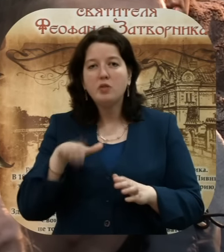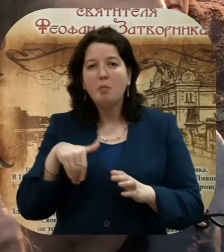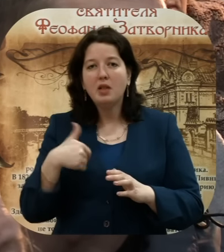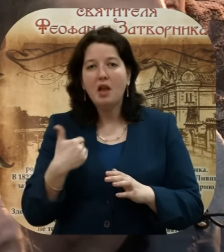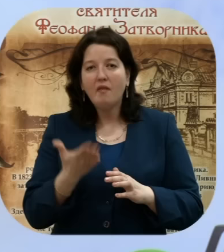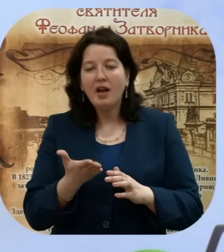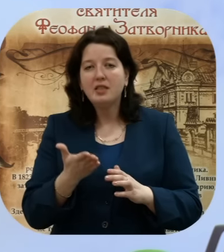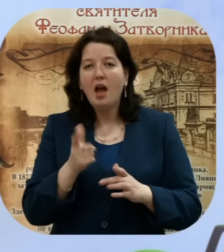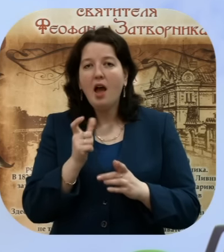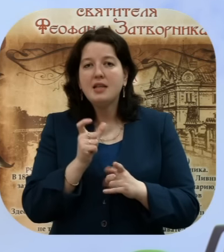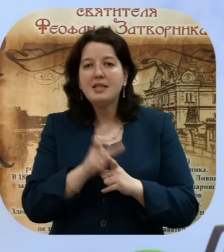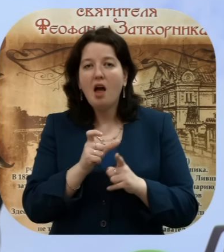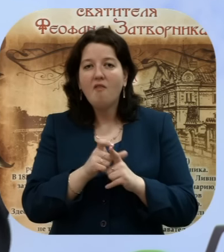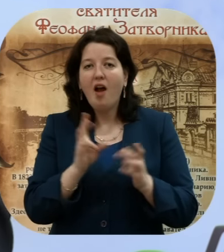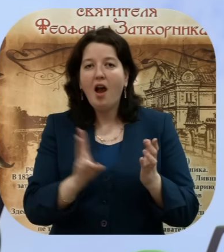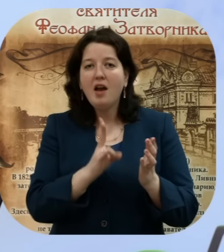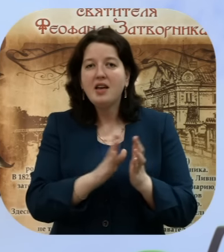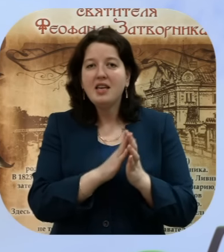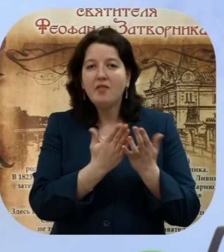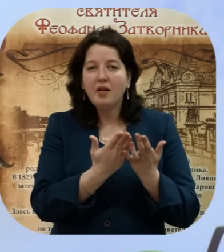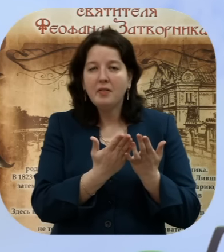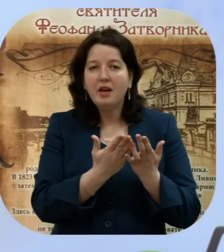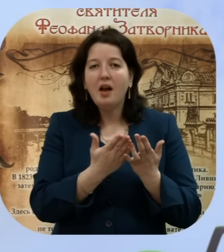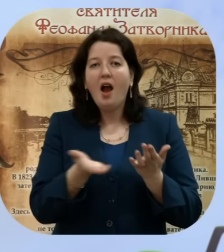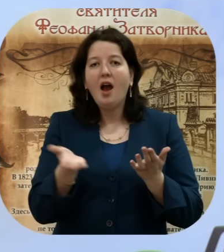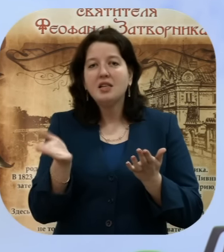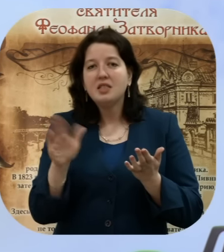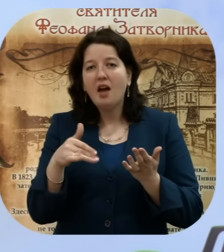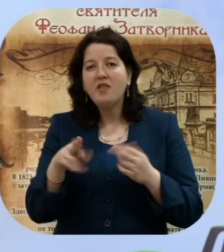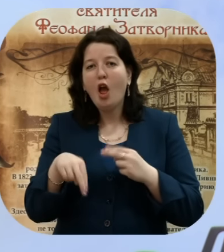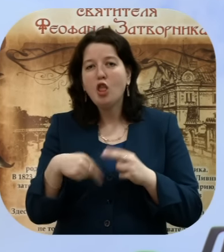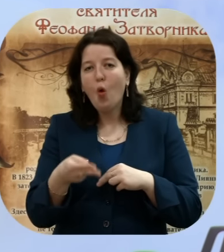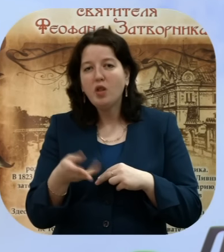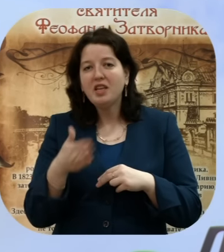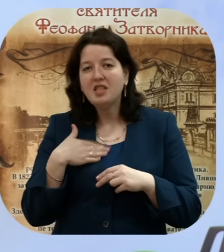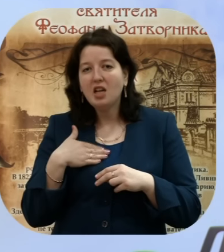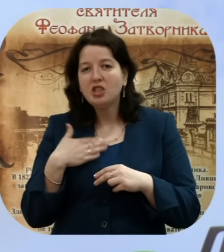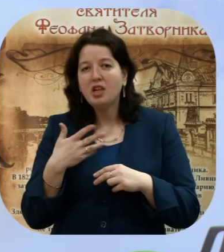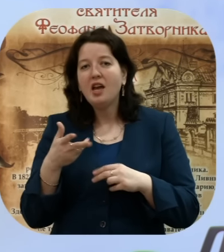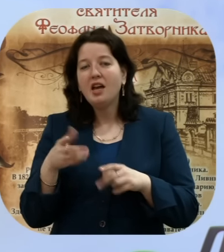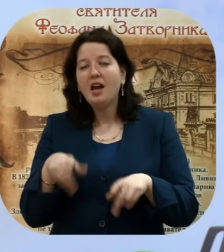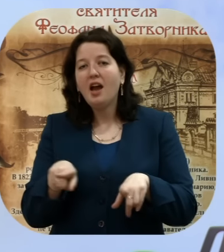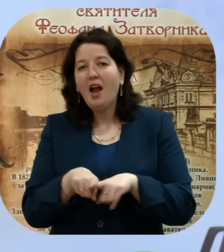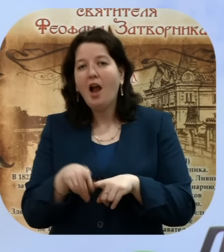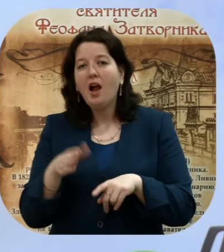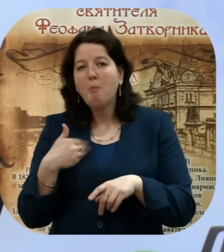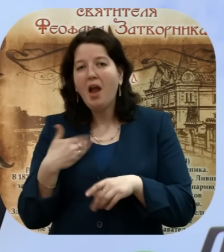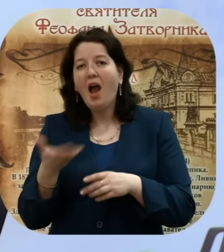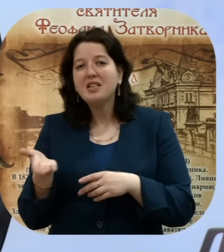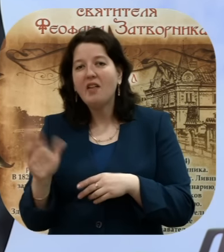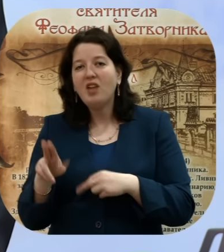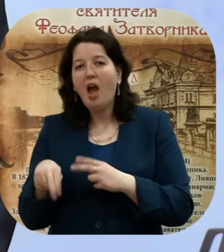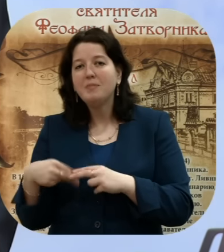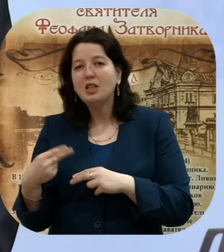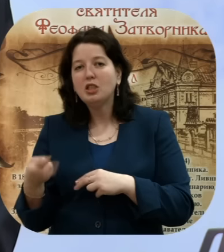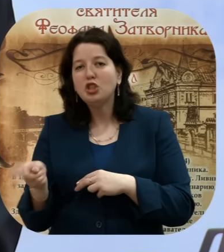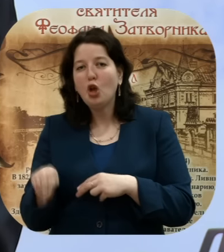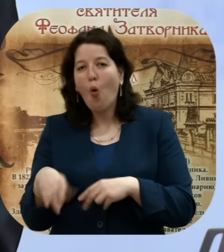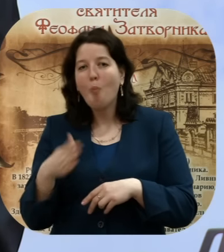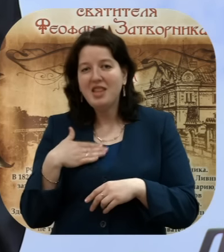слова евангельские: «И остави нам долги наши, як уже и мы оставляем должником нашим». Вот о чем идет